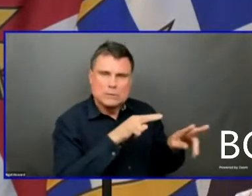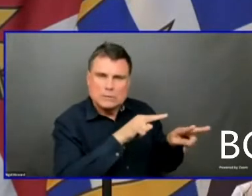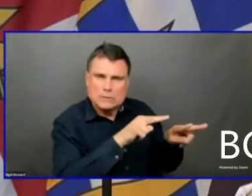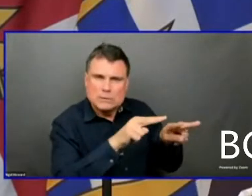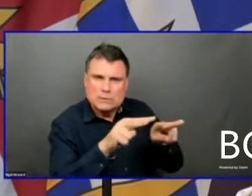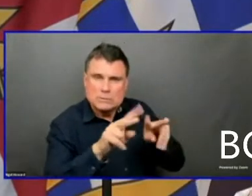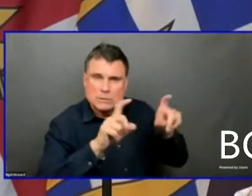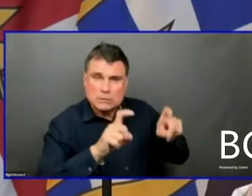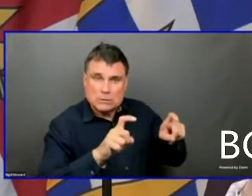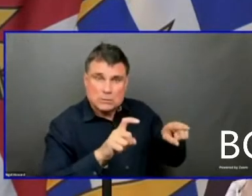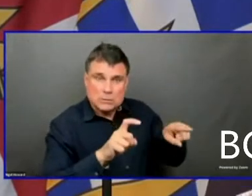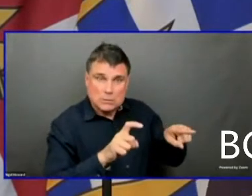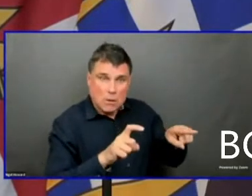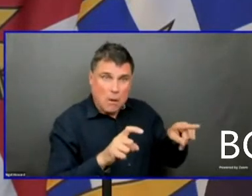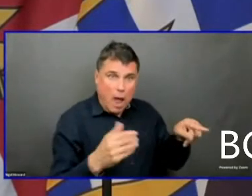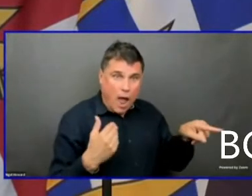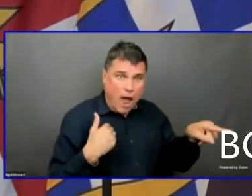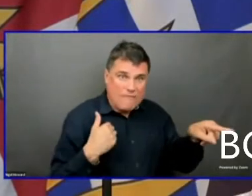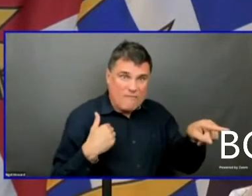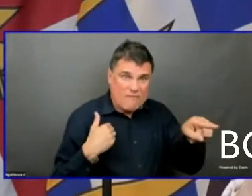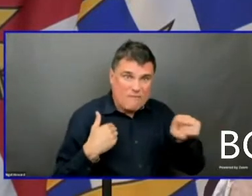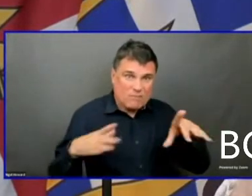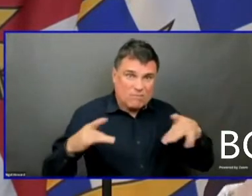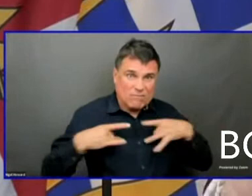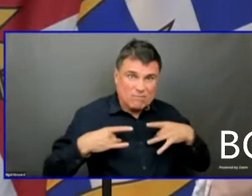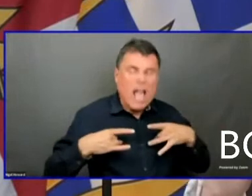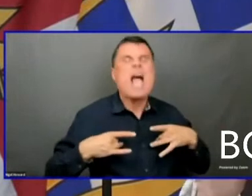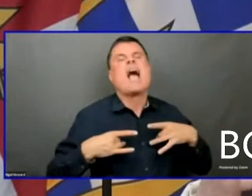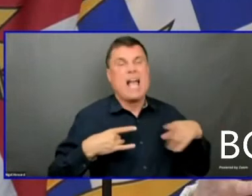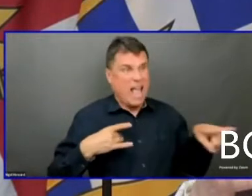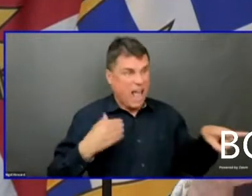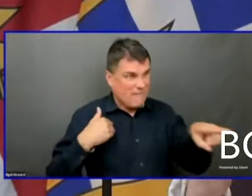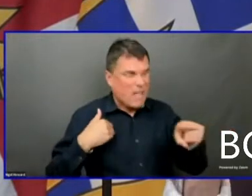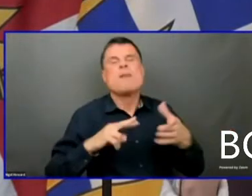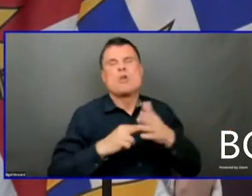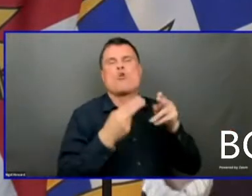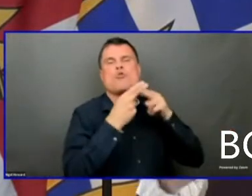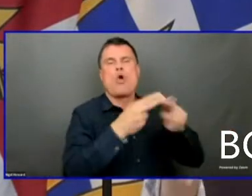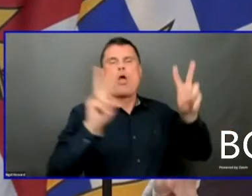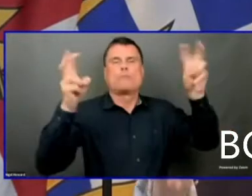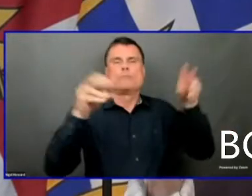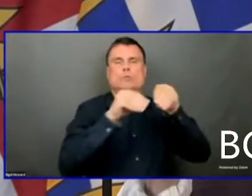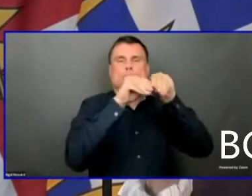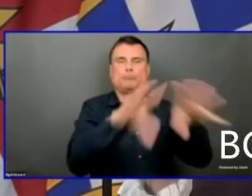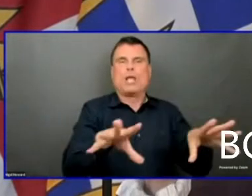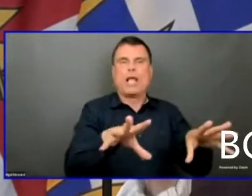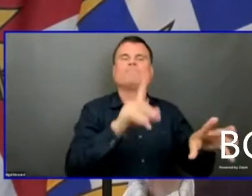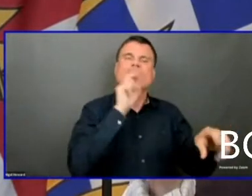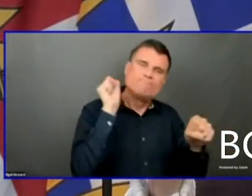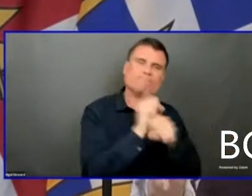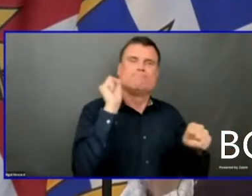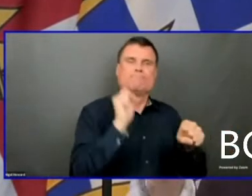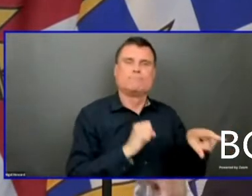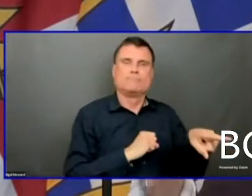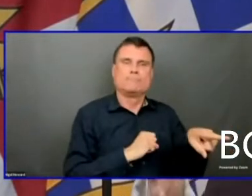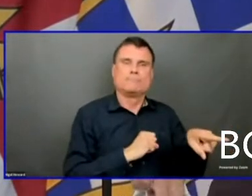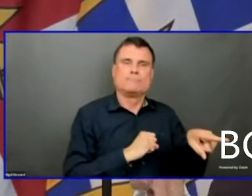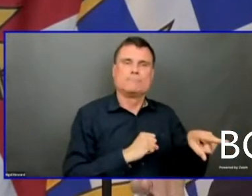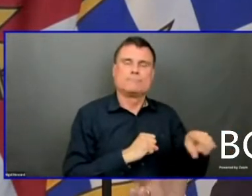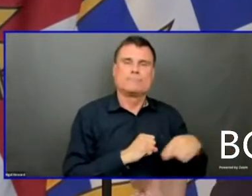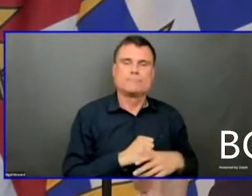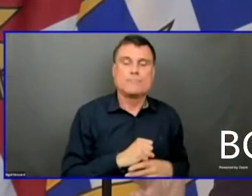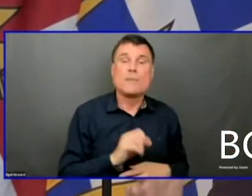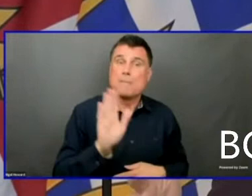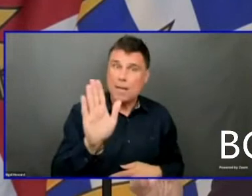So it was a way of making sure that we weren't 那么同时呢，也是说到了，他也是说到了，在这些长期护理院或